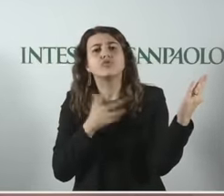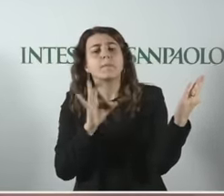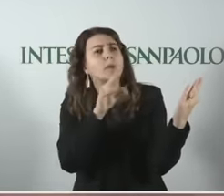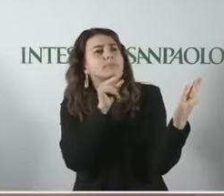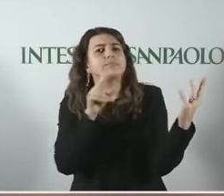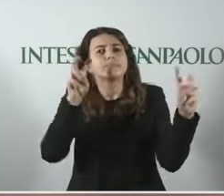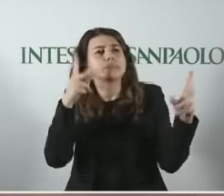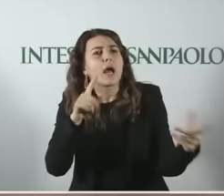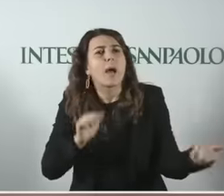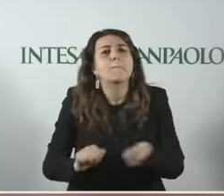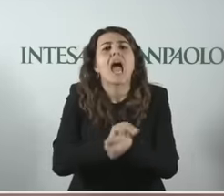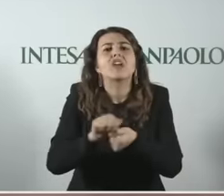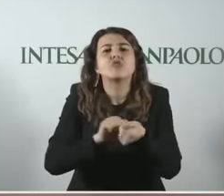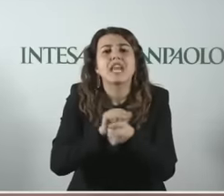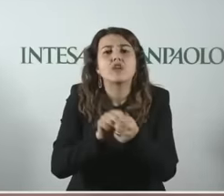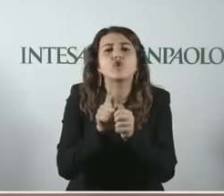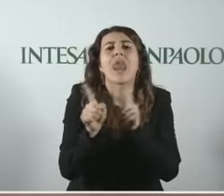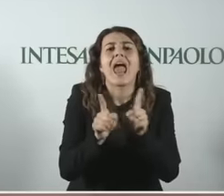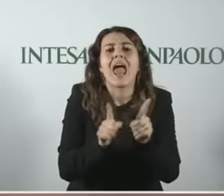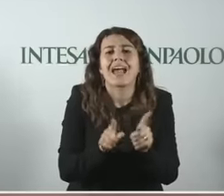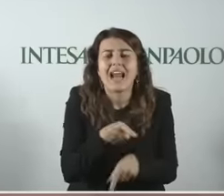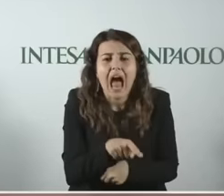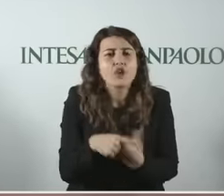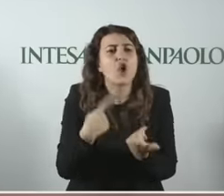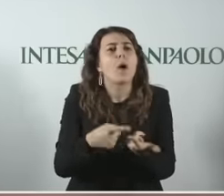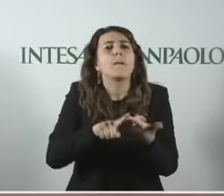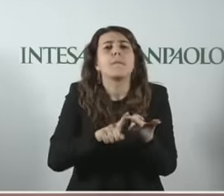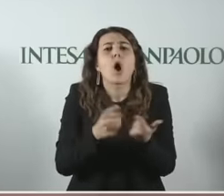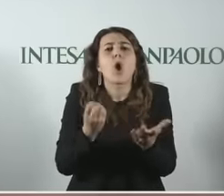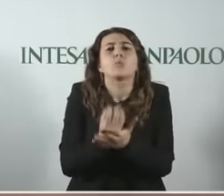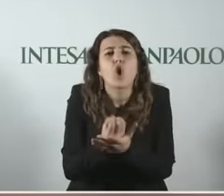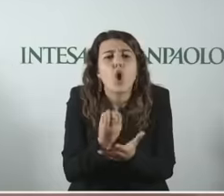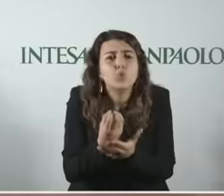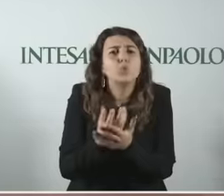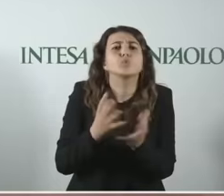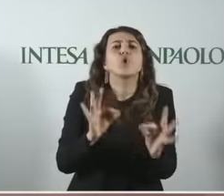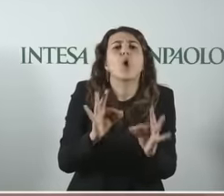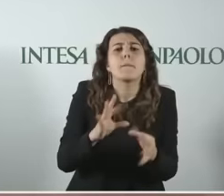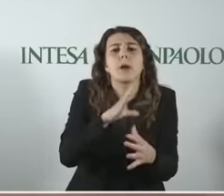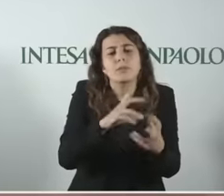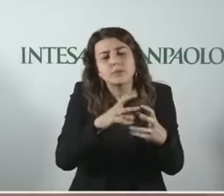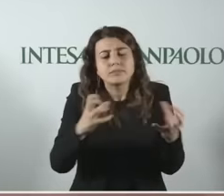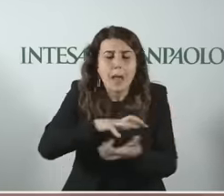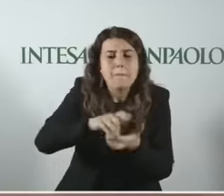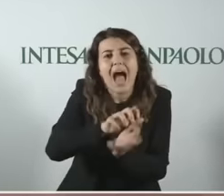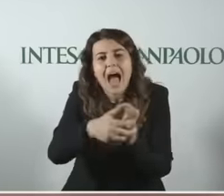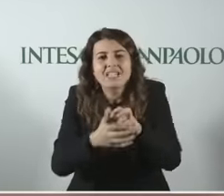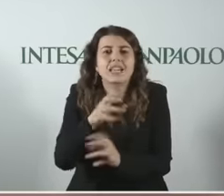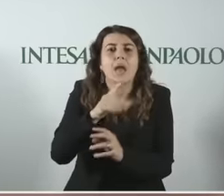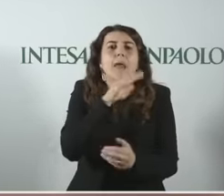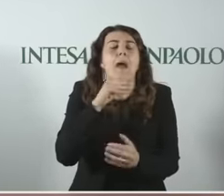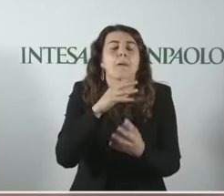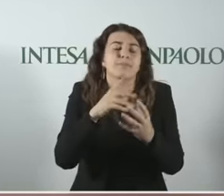macinazione del grano e e la produzione la produzione della pasta da pane Ecco quindi lì a quel punto